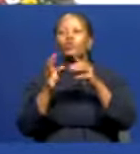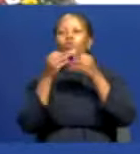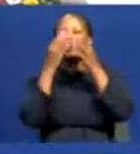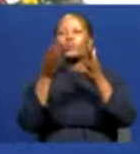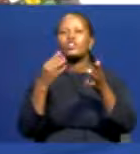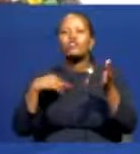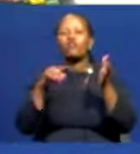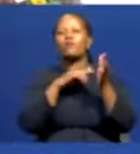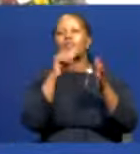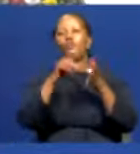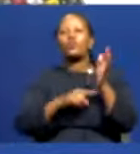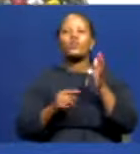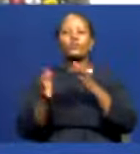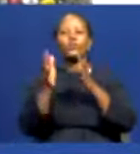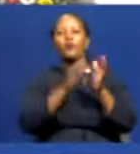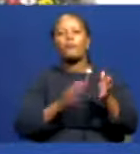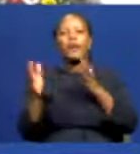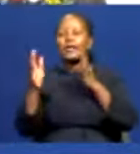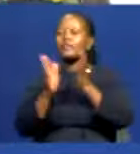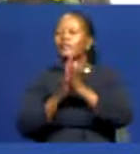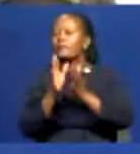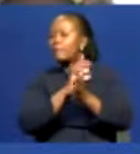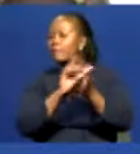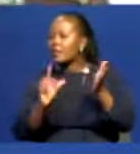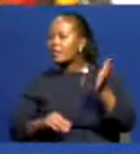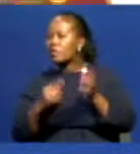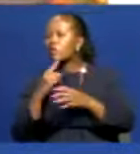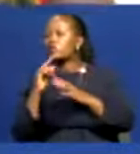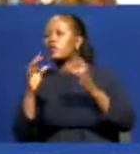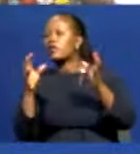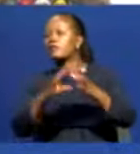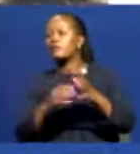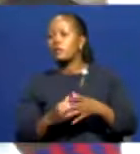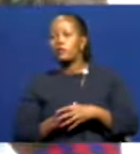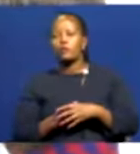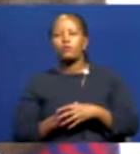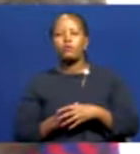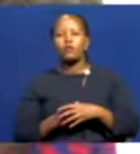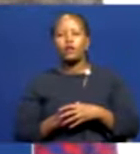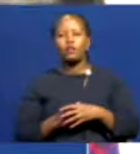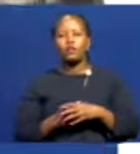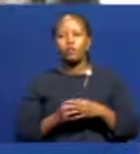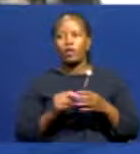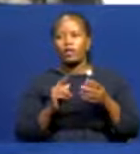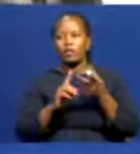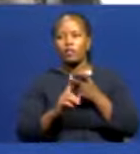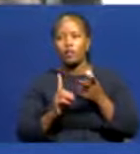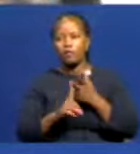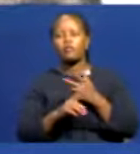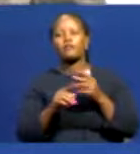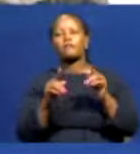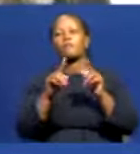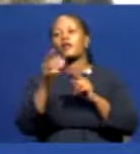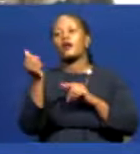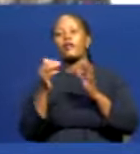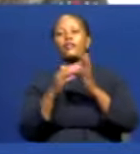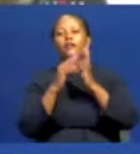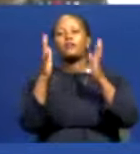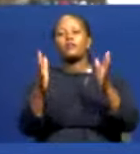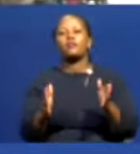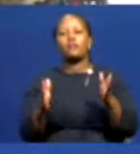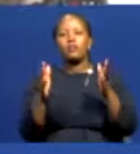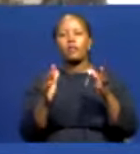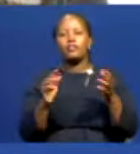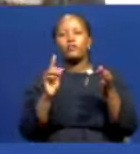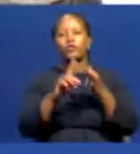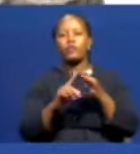umetupangia. Bwana asifiwe Turkana. Your excellency, kama vile mbunge mwenzangu amesema, tuliongea mambo